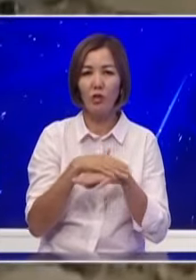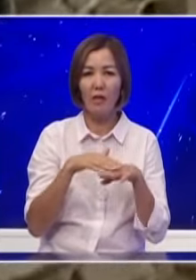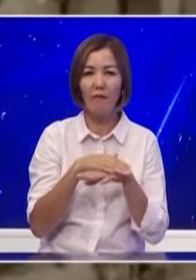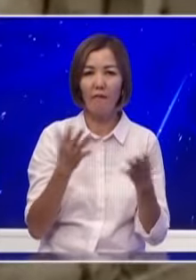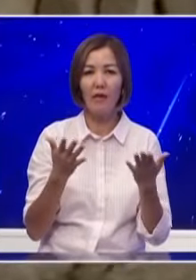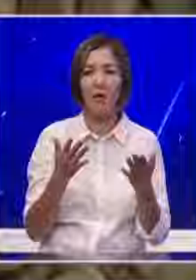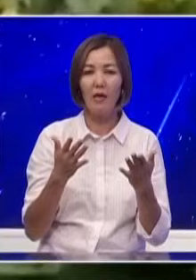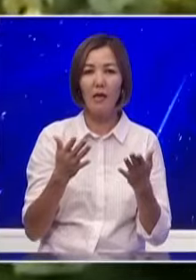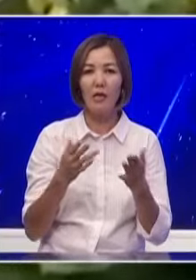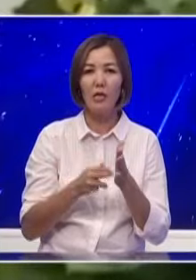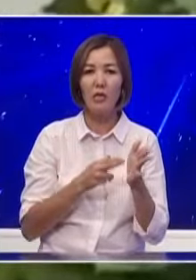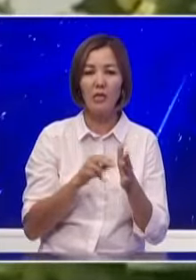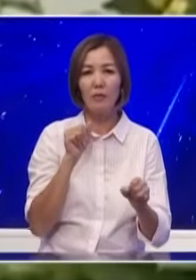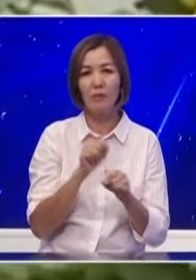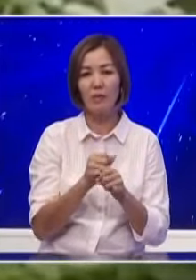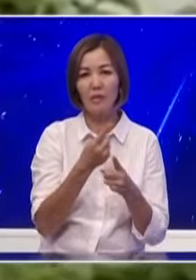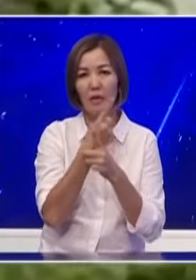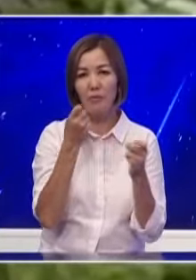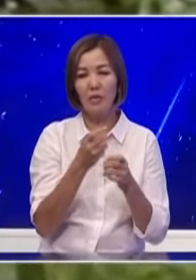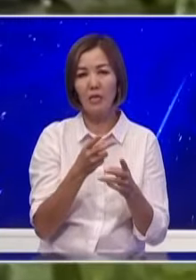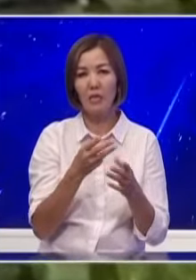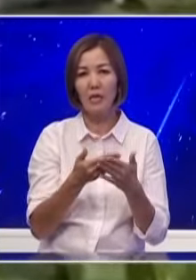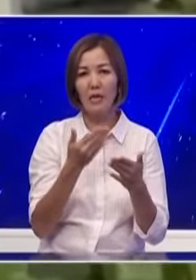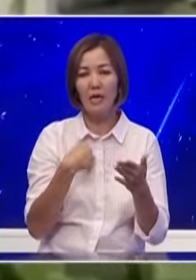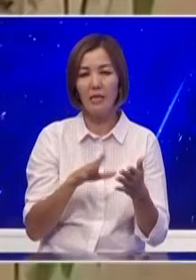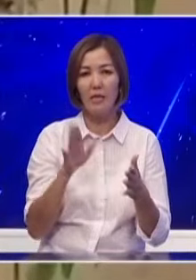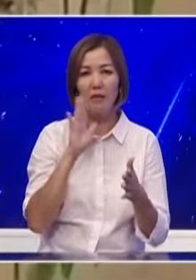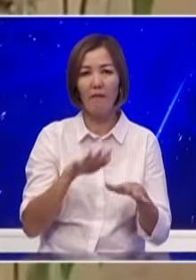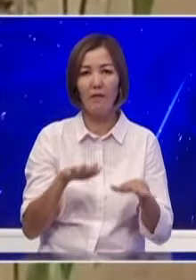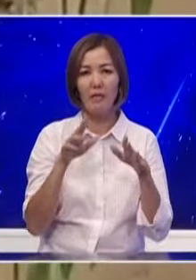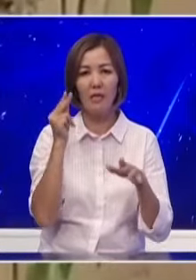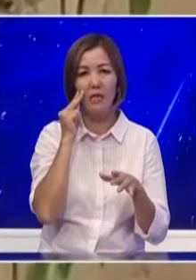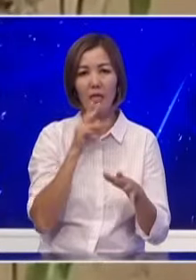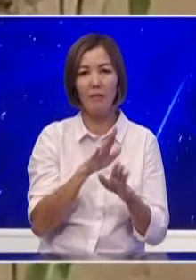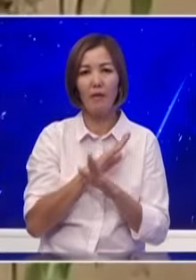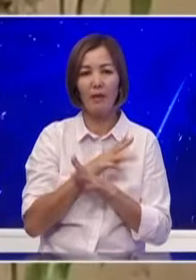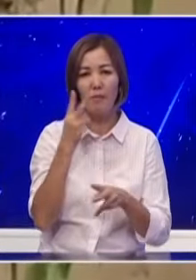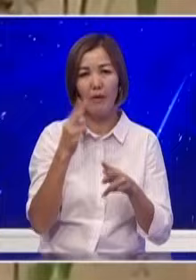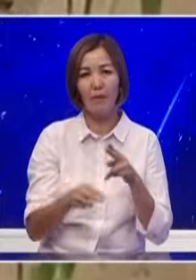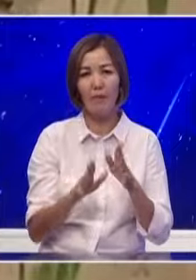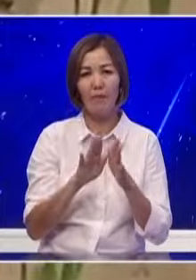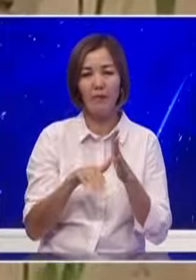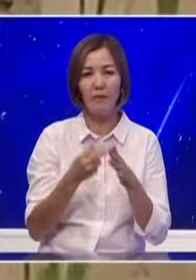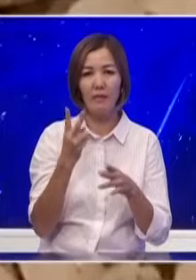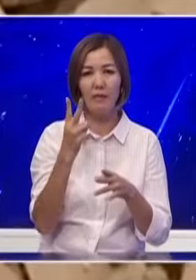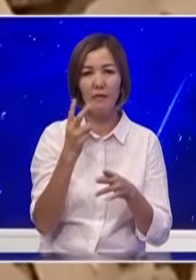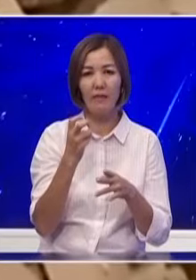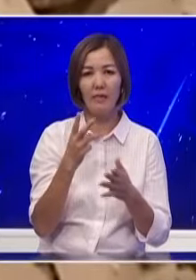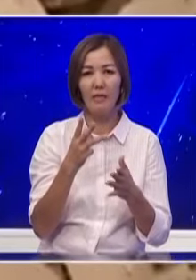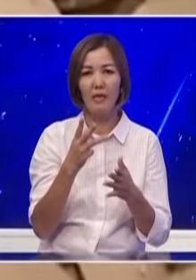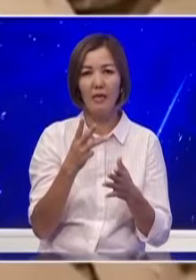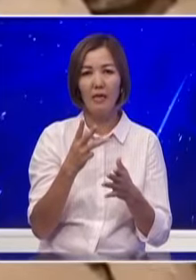приостановлено железнодорожное сообщение. Напомним, ранее из-за наводнений в Китае погибли или пропали без вести десятки